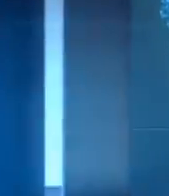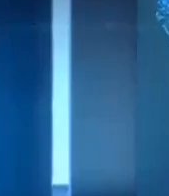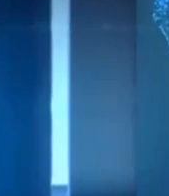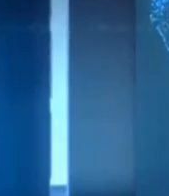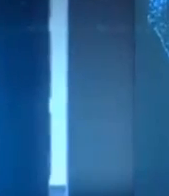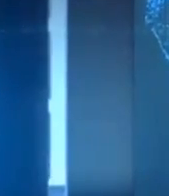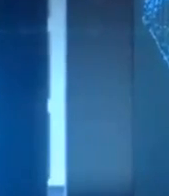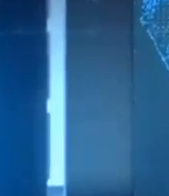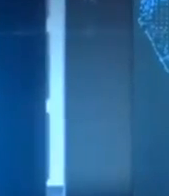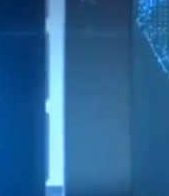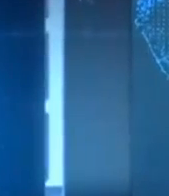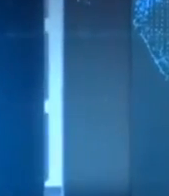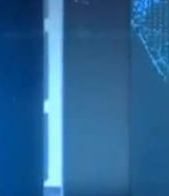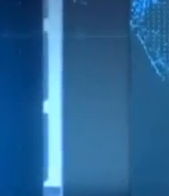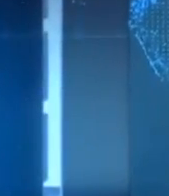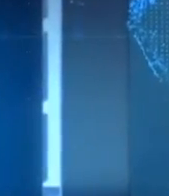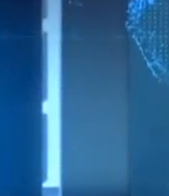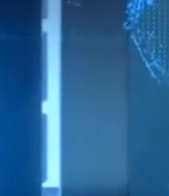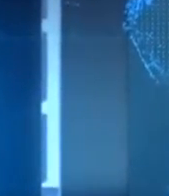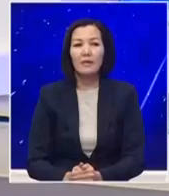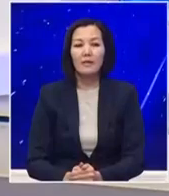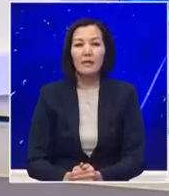Амина Құдайберген, Жетісу арнасы.